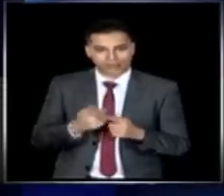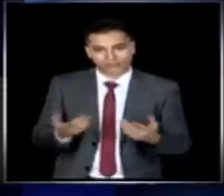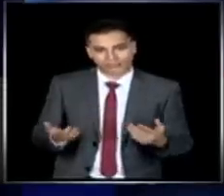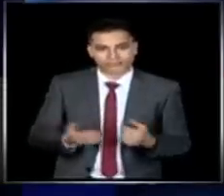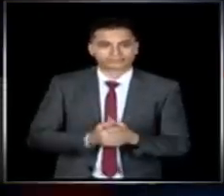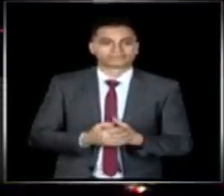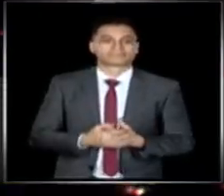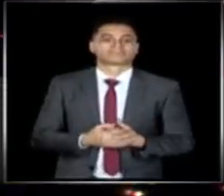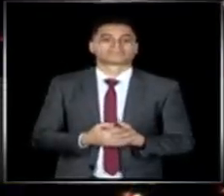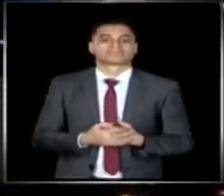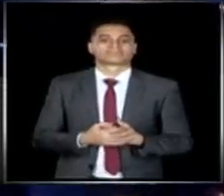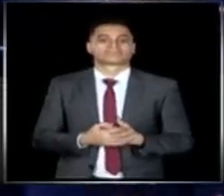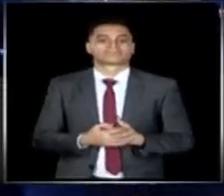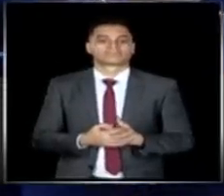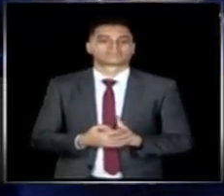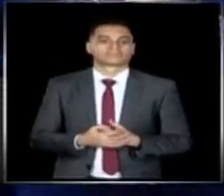خاطئة.